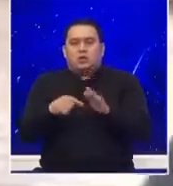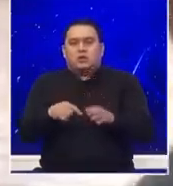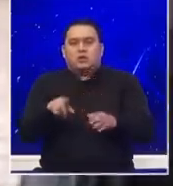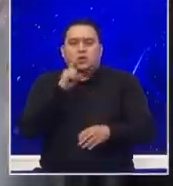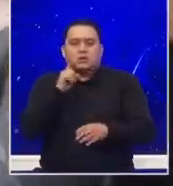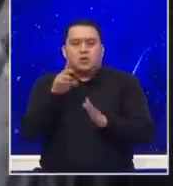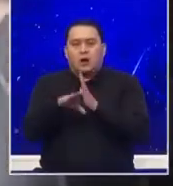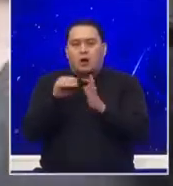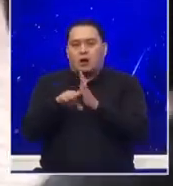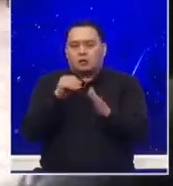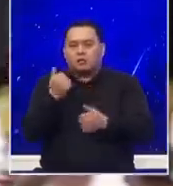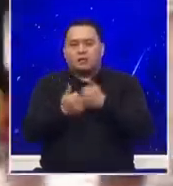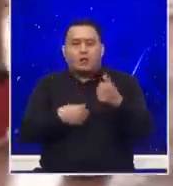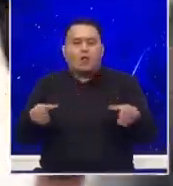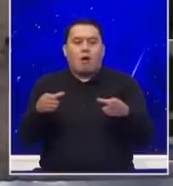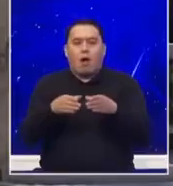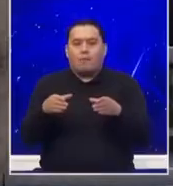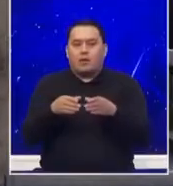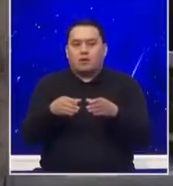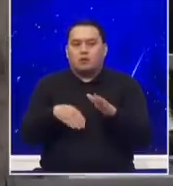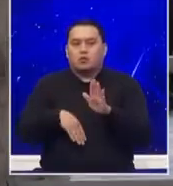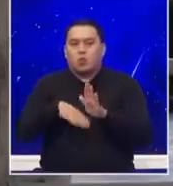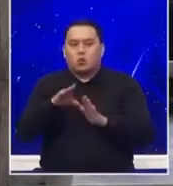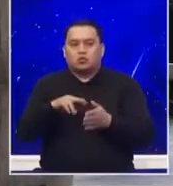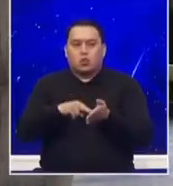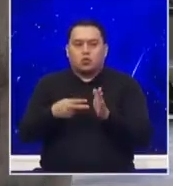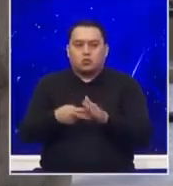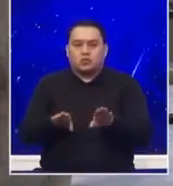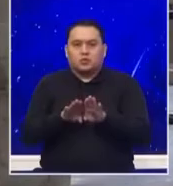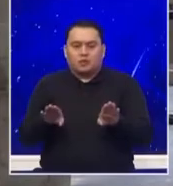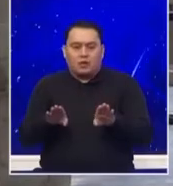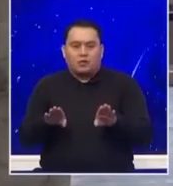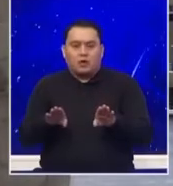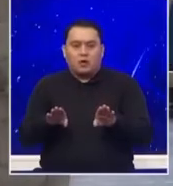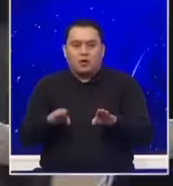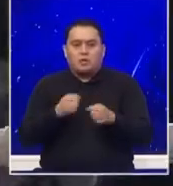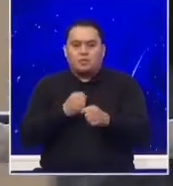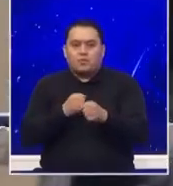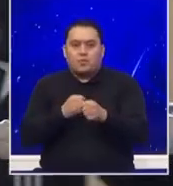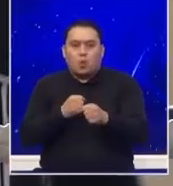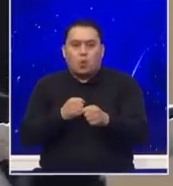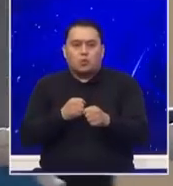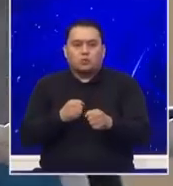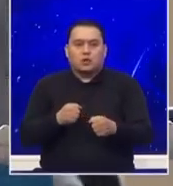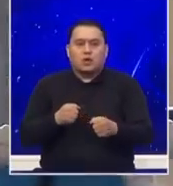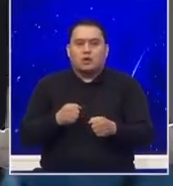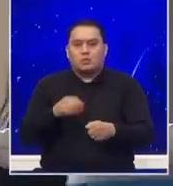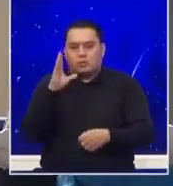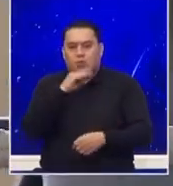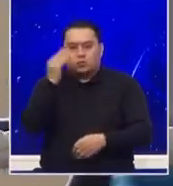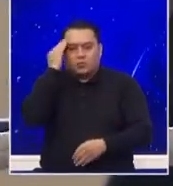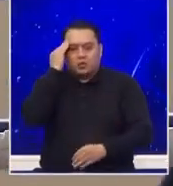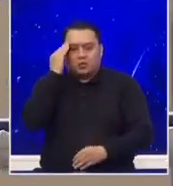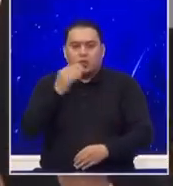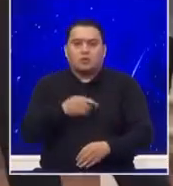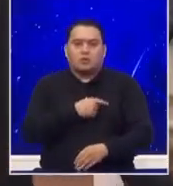жасақталған. Ел біріншілігінде командалық есепте жүлдегер болу жоспарға қойылыпты. Ол былғары қолғап шеберлеріміздің қолынан келеді дейді бас